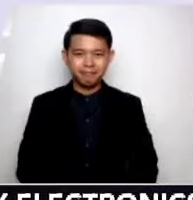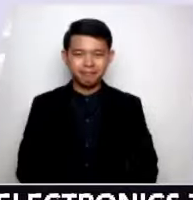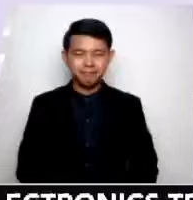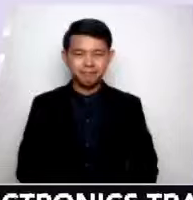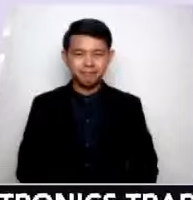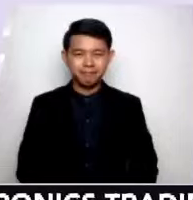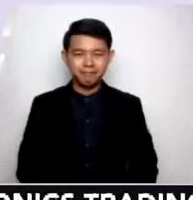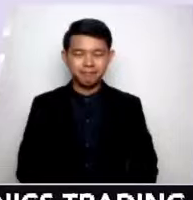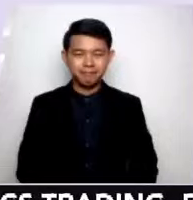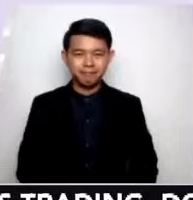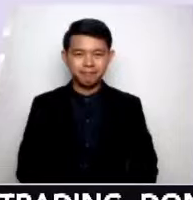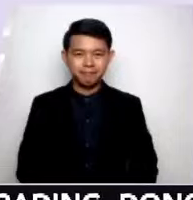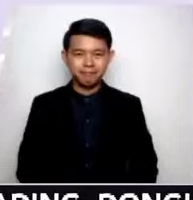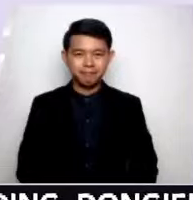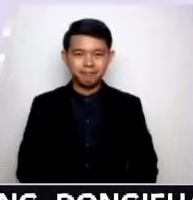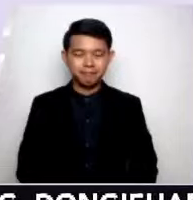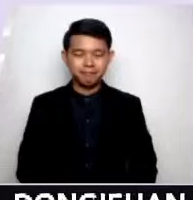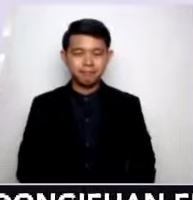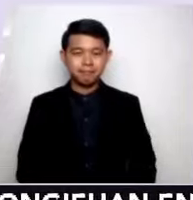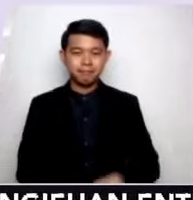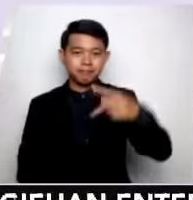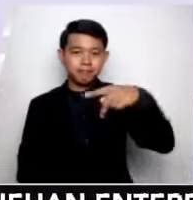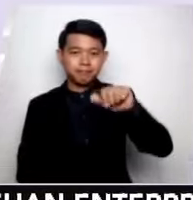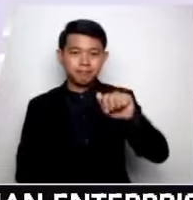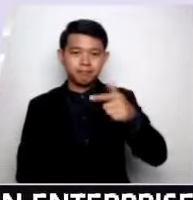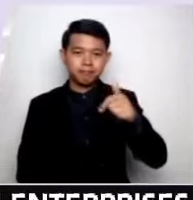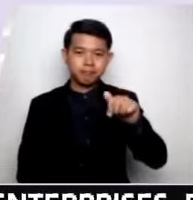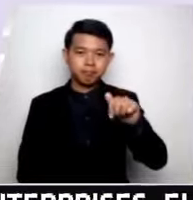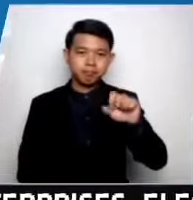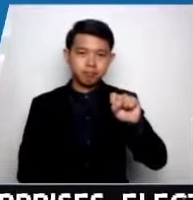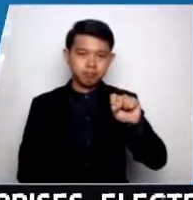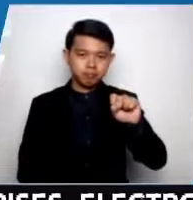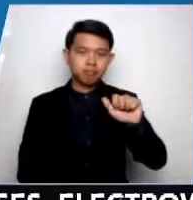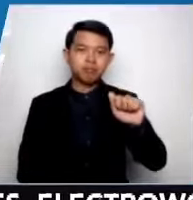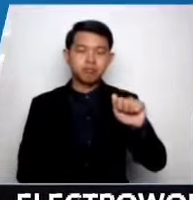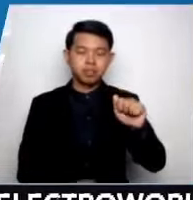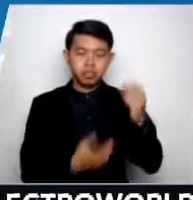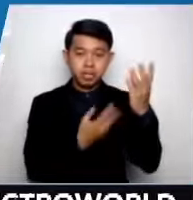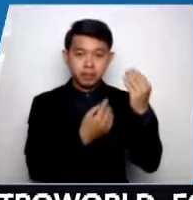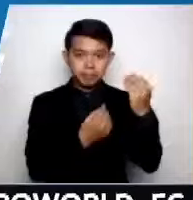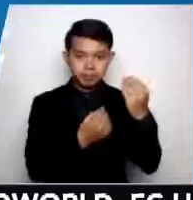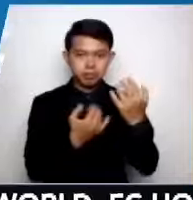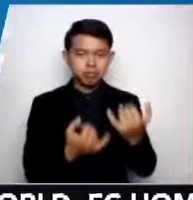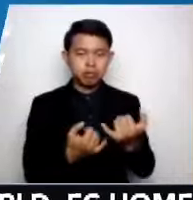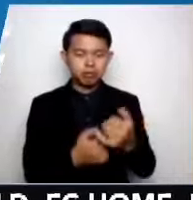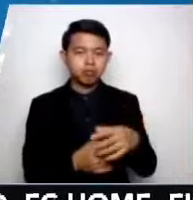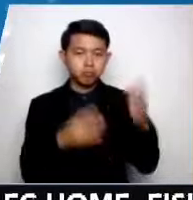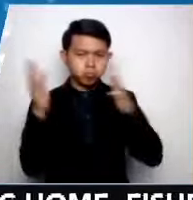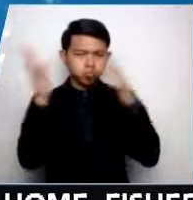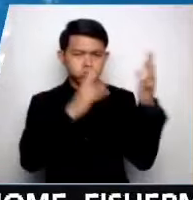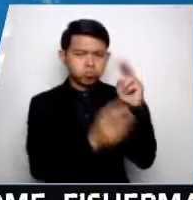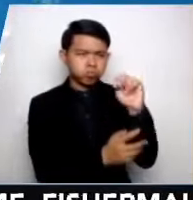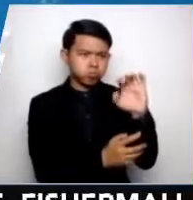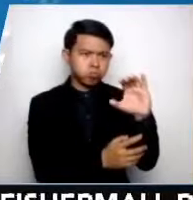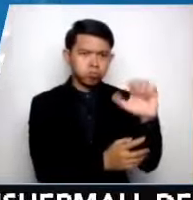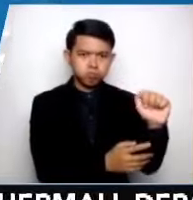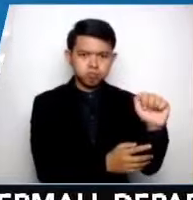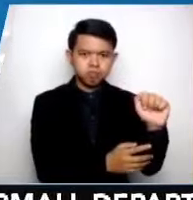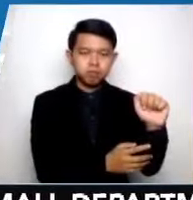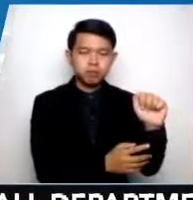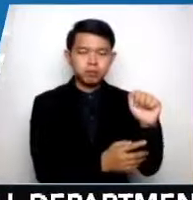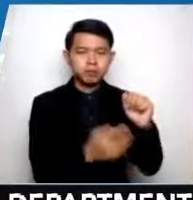Sa latest bulletin ng PAGASA, huling namataan ng PAGASA ang ngayon ang bagyong Nika, 80 kilometers west of Sinait, Ilocos